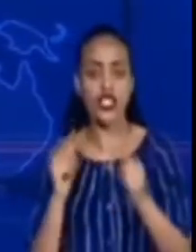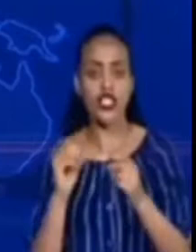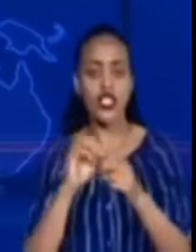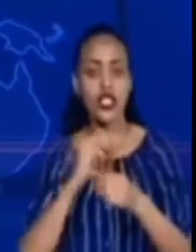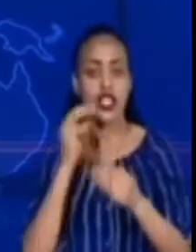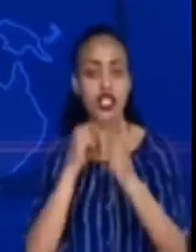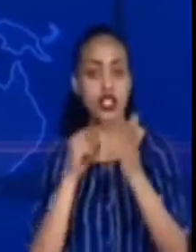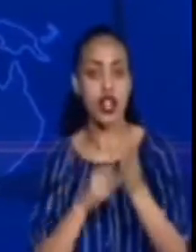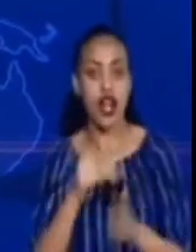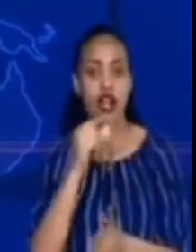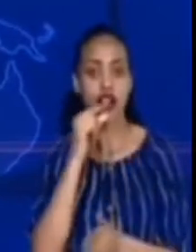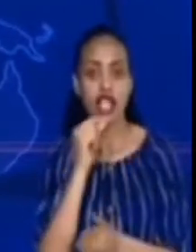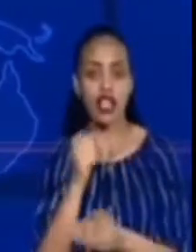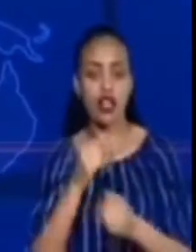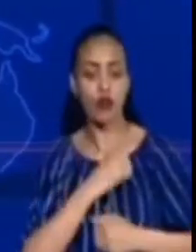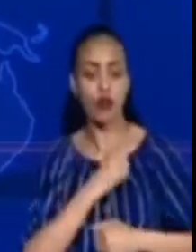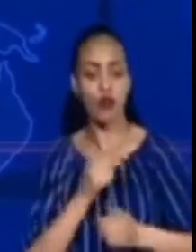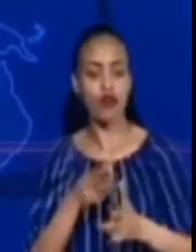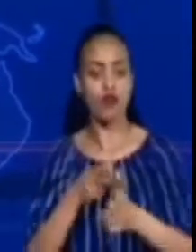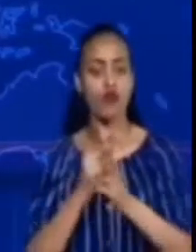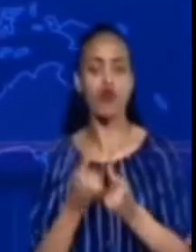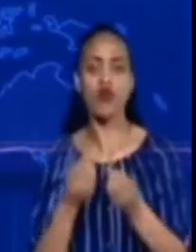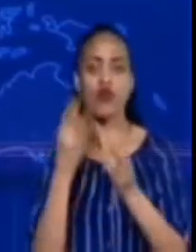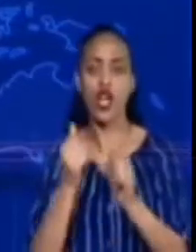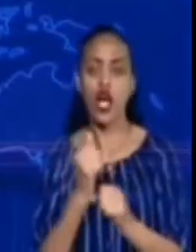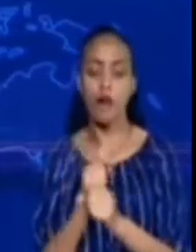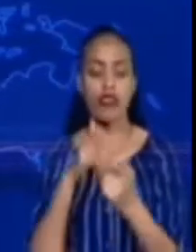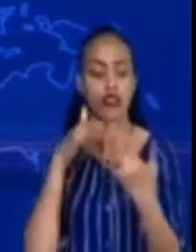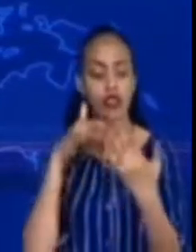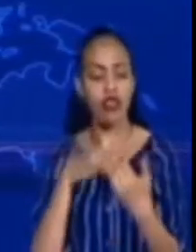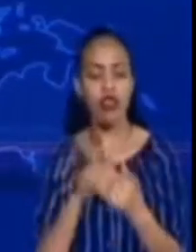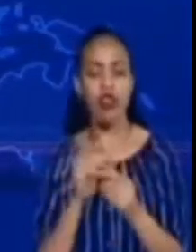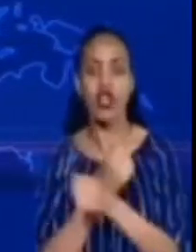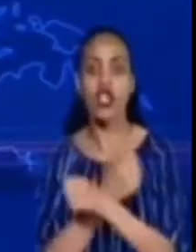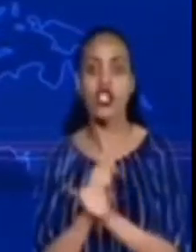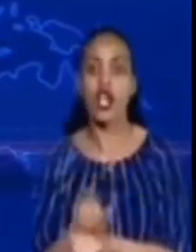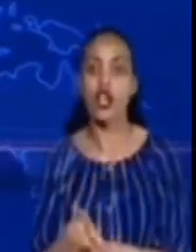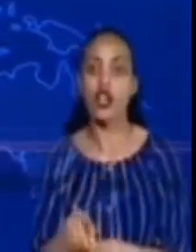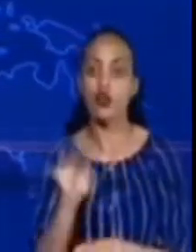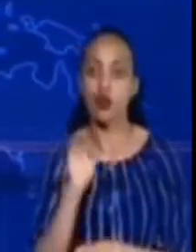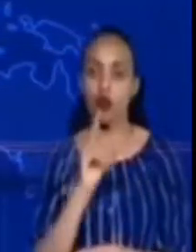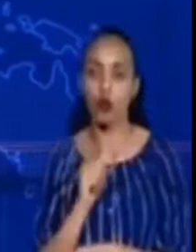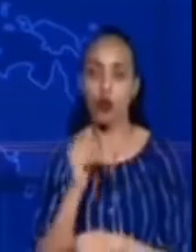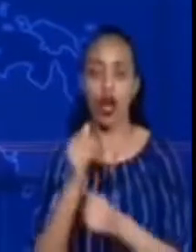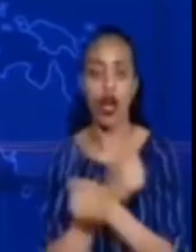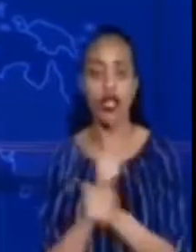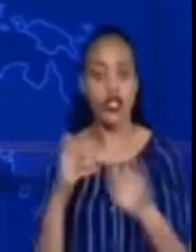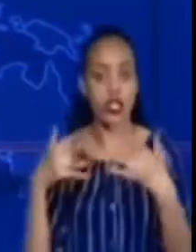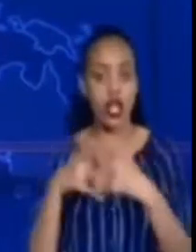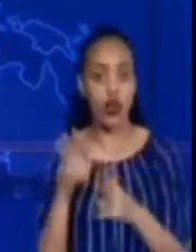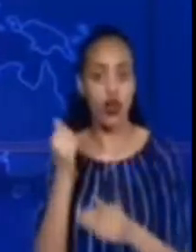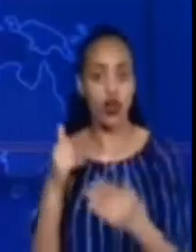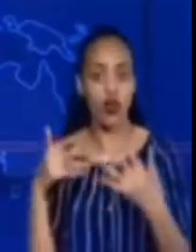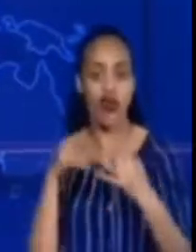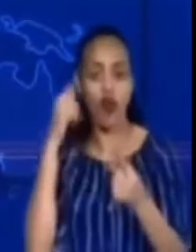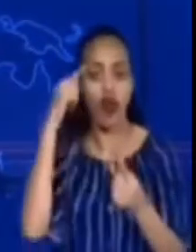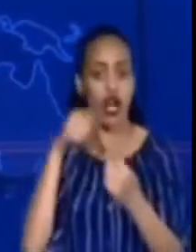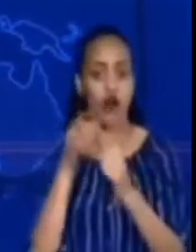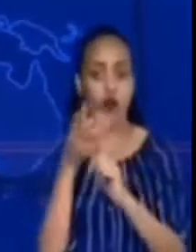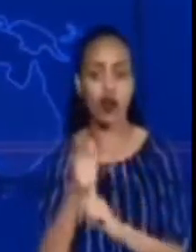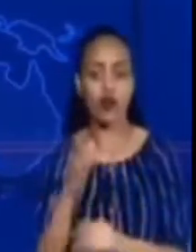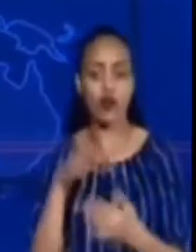ጉላ ልጆች እየሞታችሁ ነው የሚል ቆሻሻ መምህር እኔ አይቼ